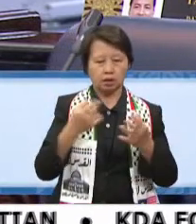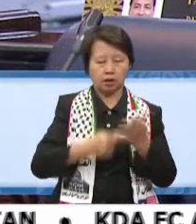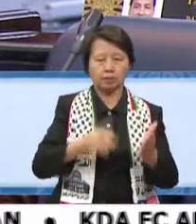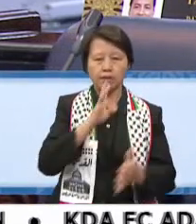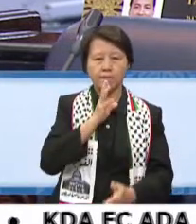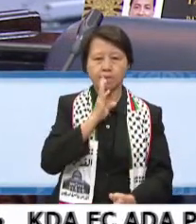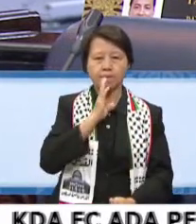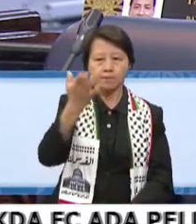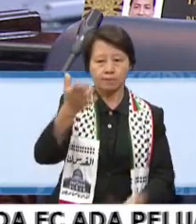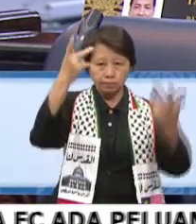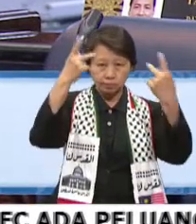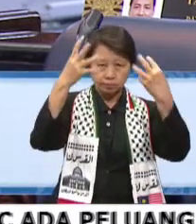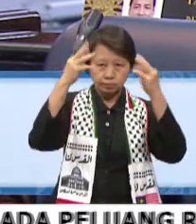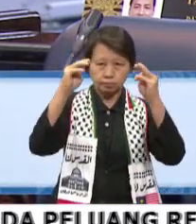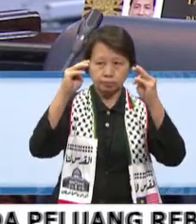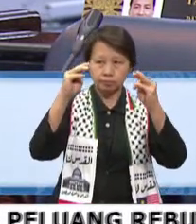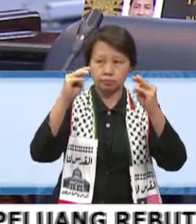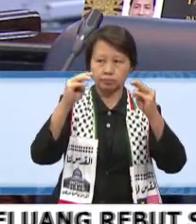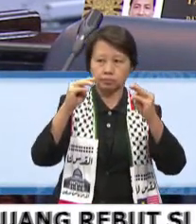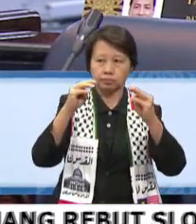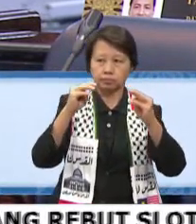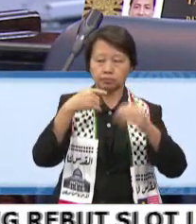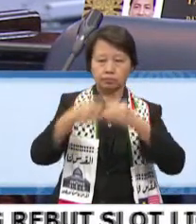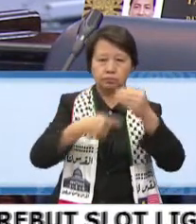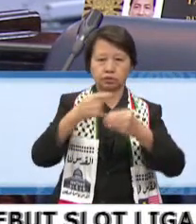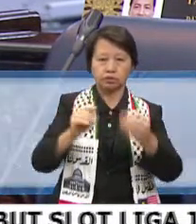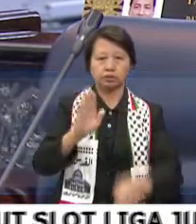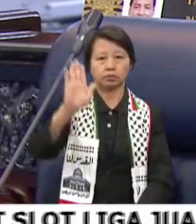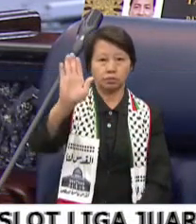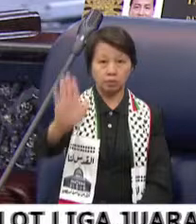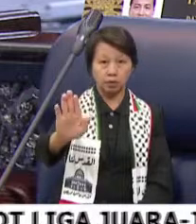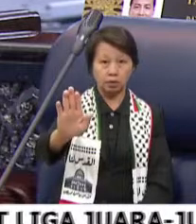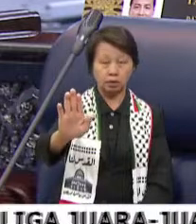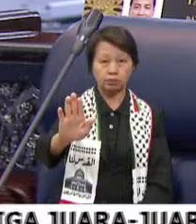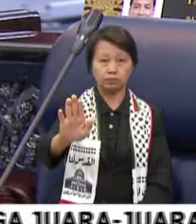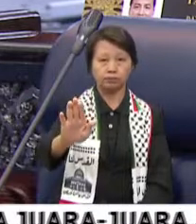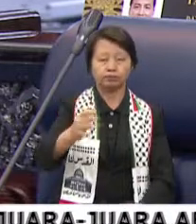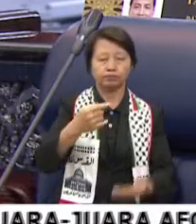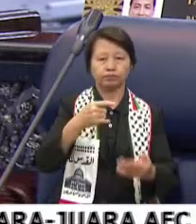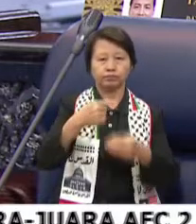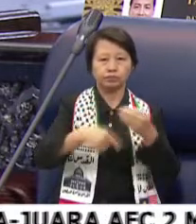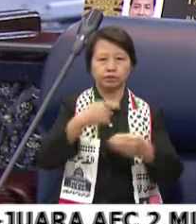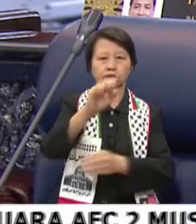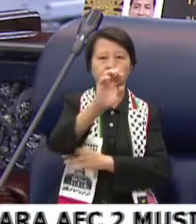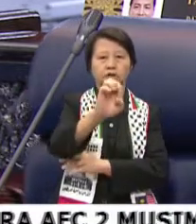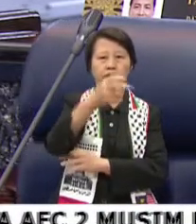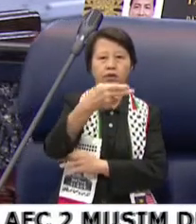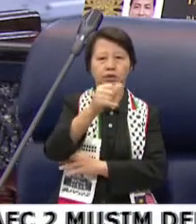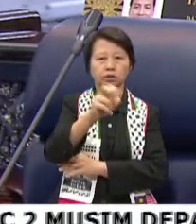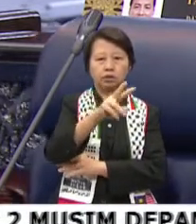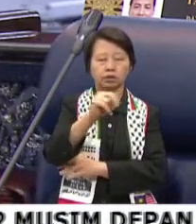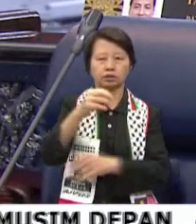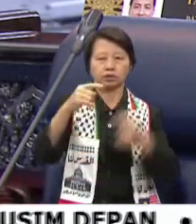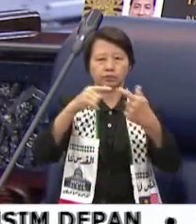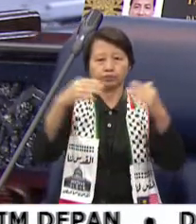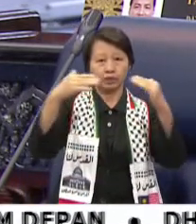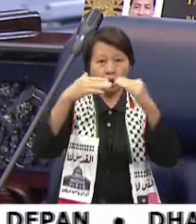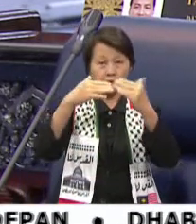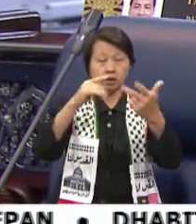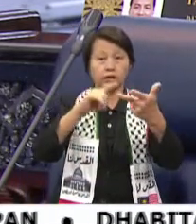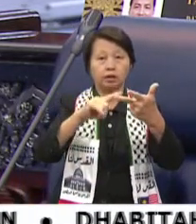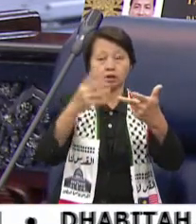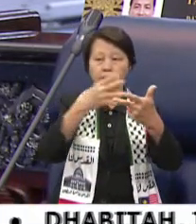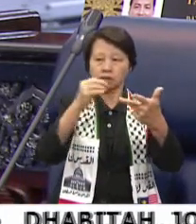amat berhormat Perdana Menteri konsep Madani antaranya ialah Ihsan adil A dan